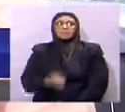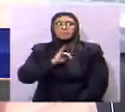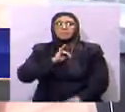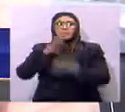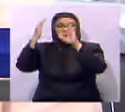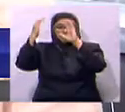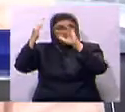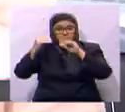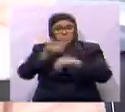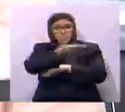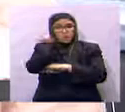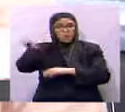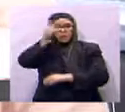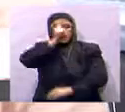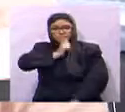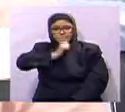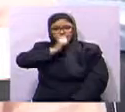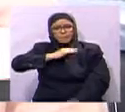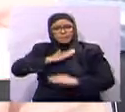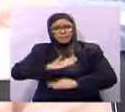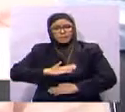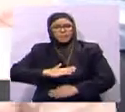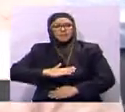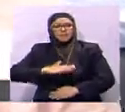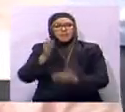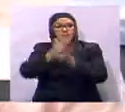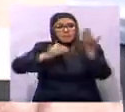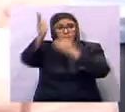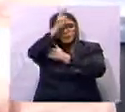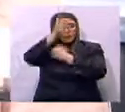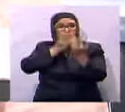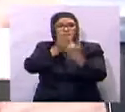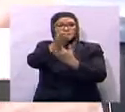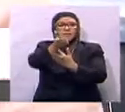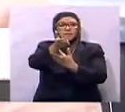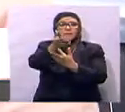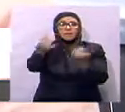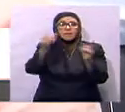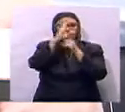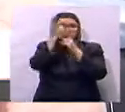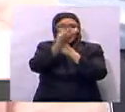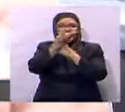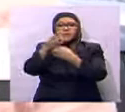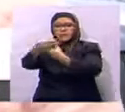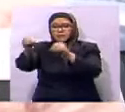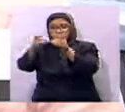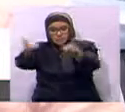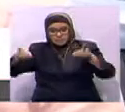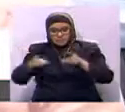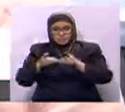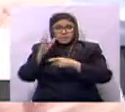mereka bersabar dan pihak kerajaan melalui Jabatan Kebajikan dan juga melalui pejabat daerah